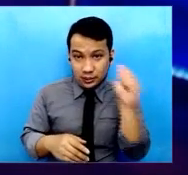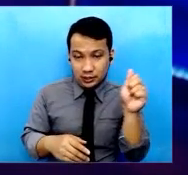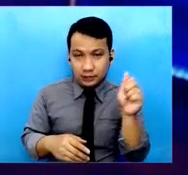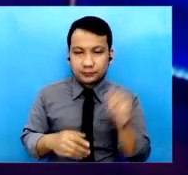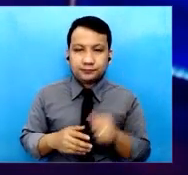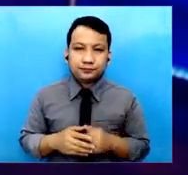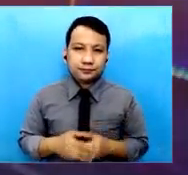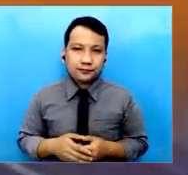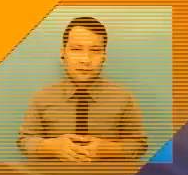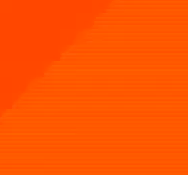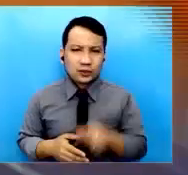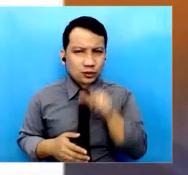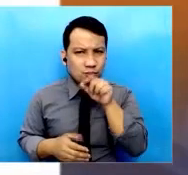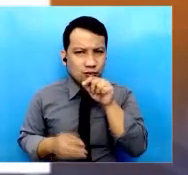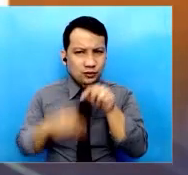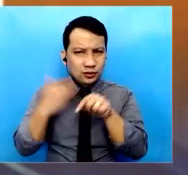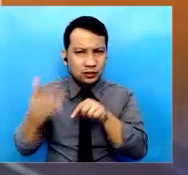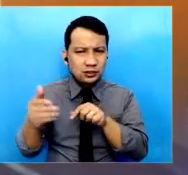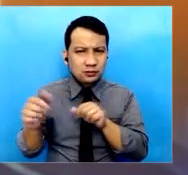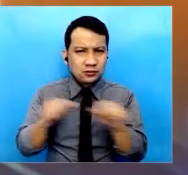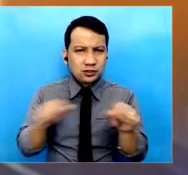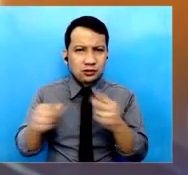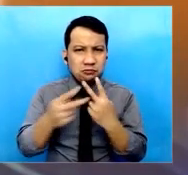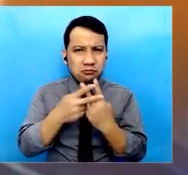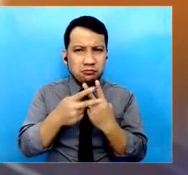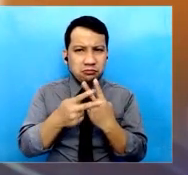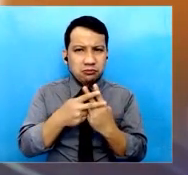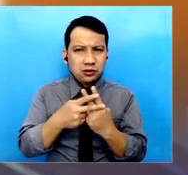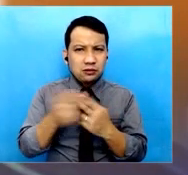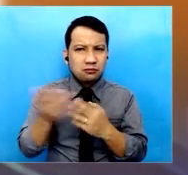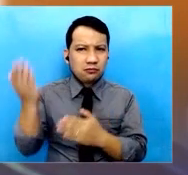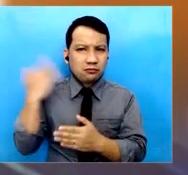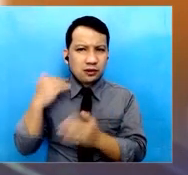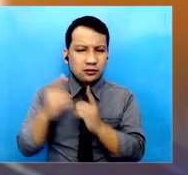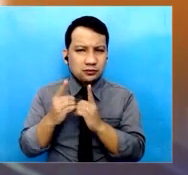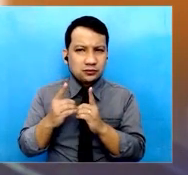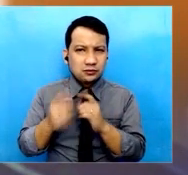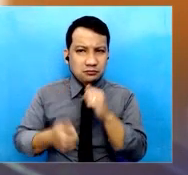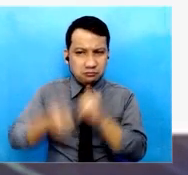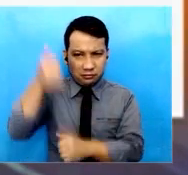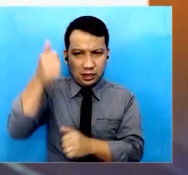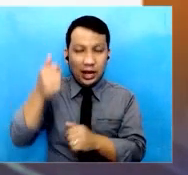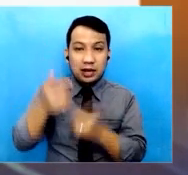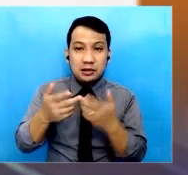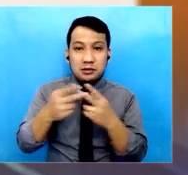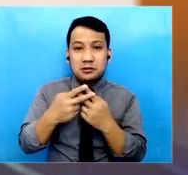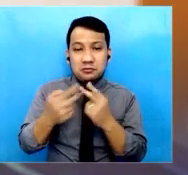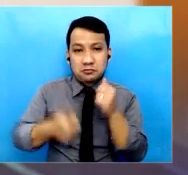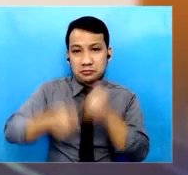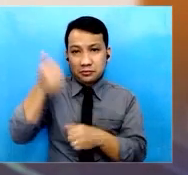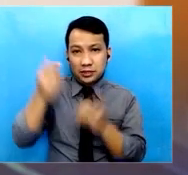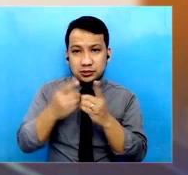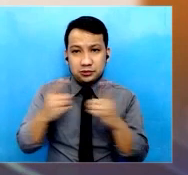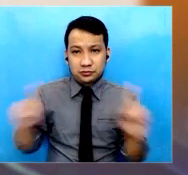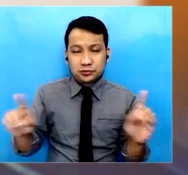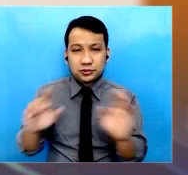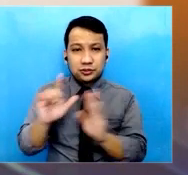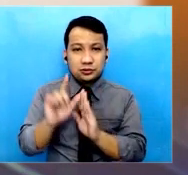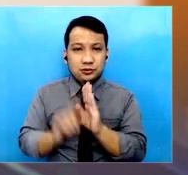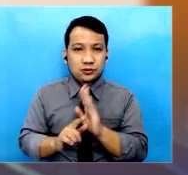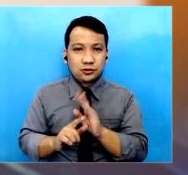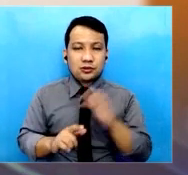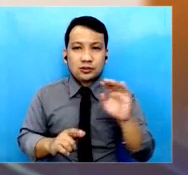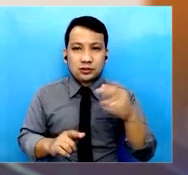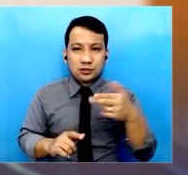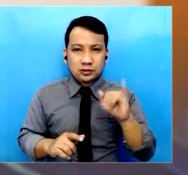Abrenica. Nag-tweet ang aktres ng hashtag #PassDivorceBill. Tila may hugot din ang latest Instagram stories